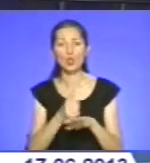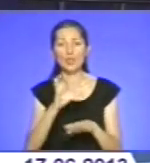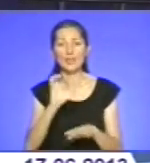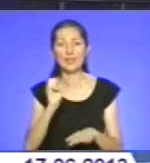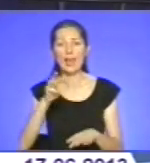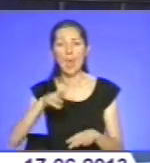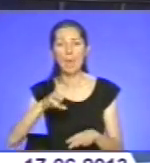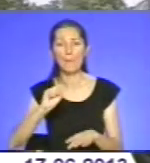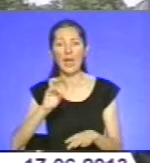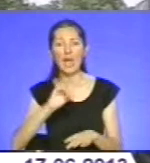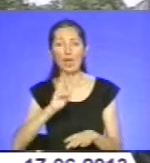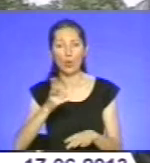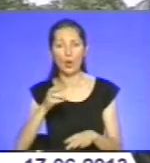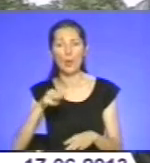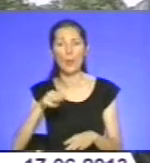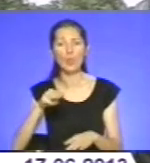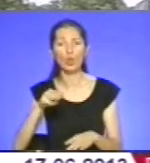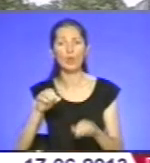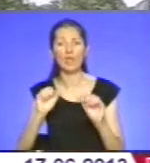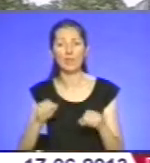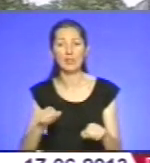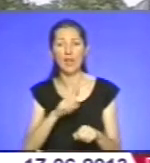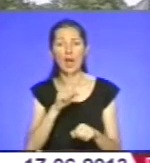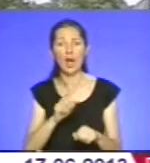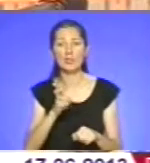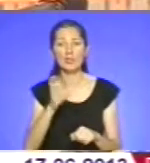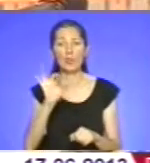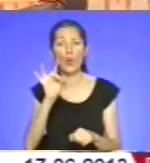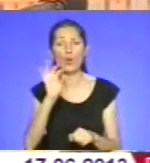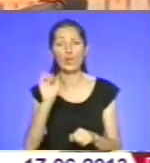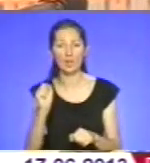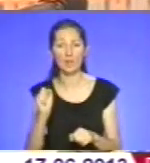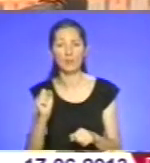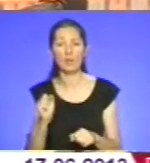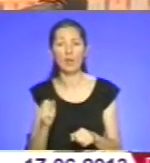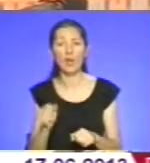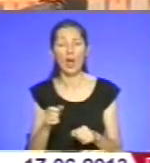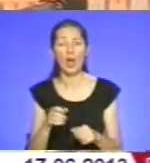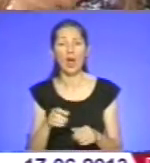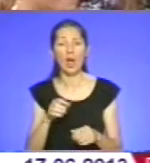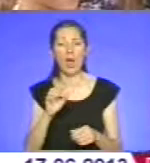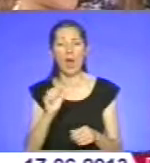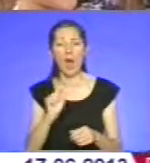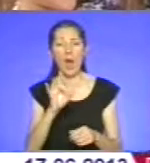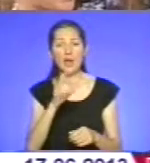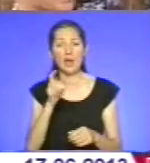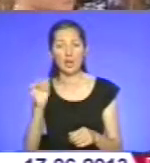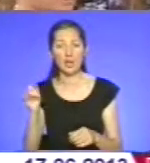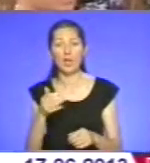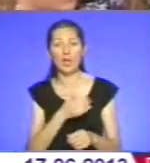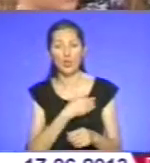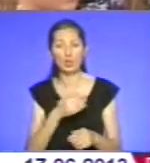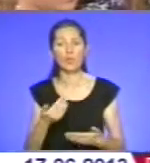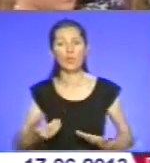Тернопільсько-Зборівський. На божественній літургії архірей заохочував жити вірою, подякував аграріям за працю на полях